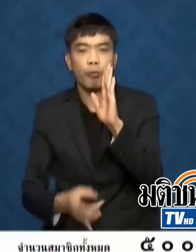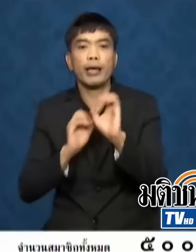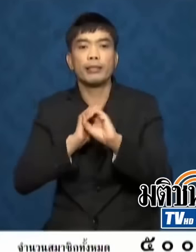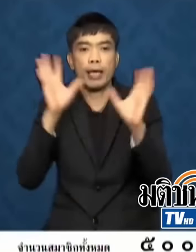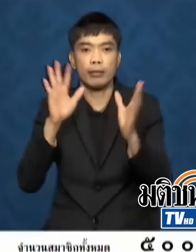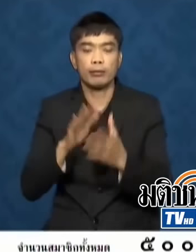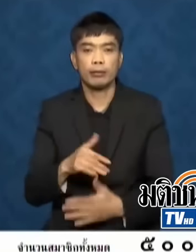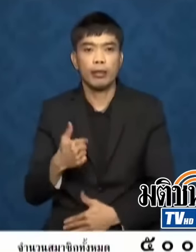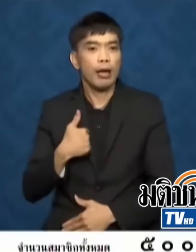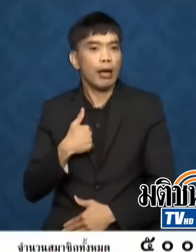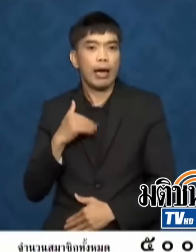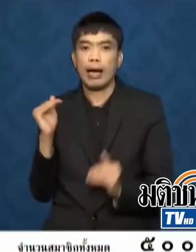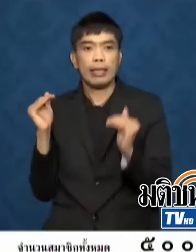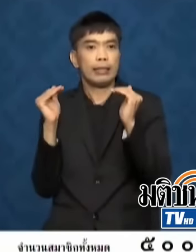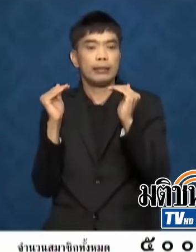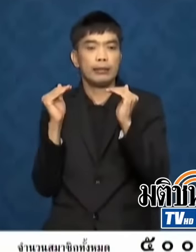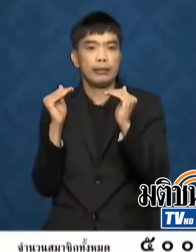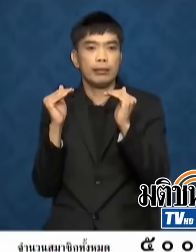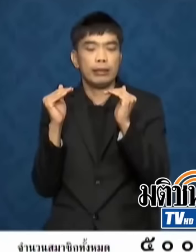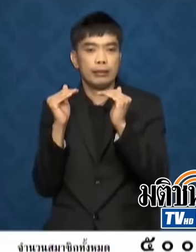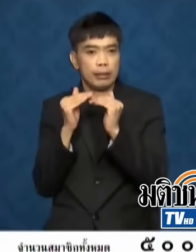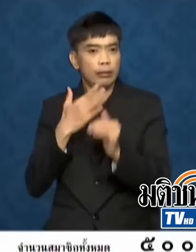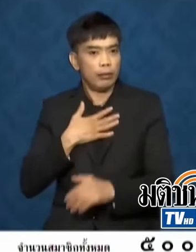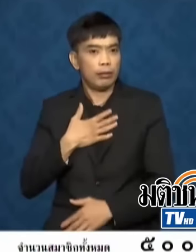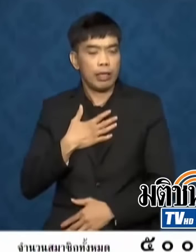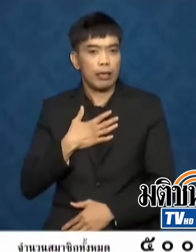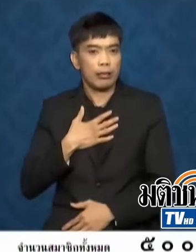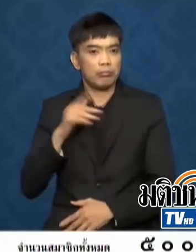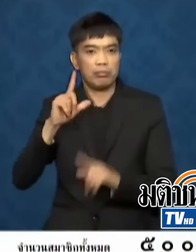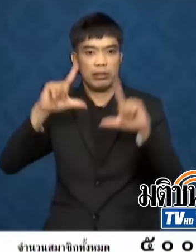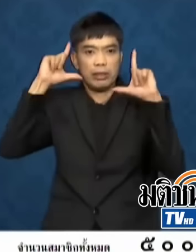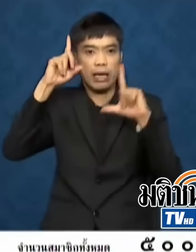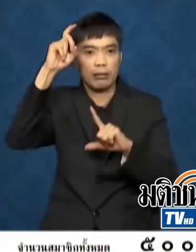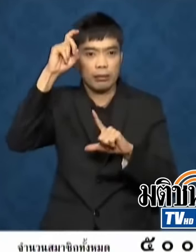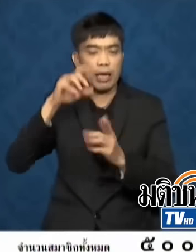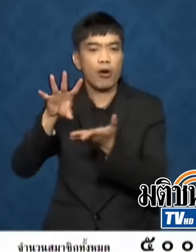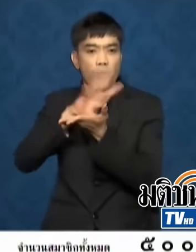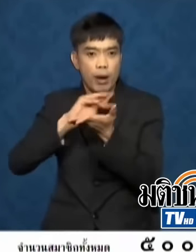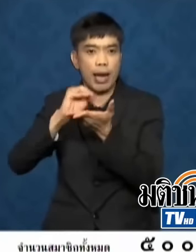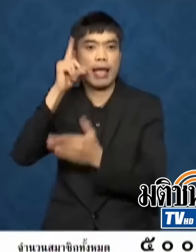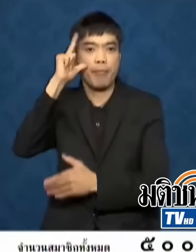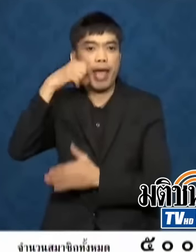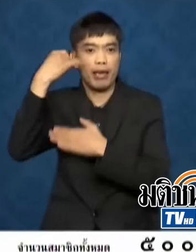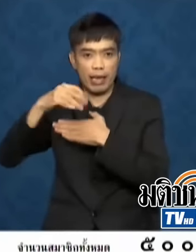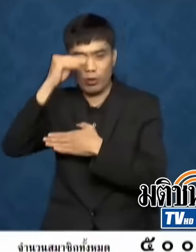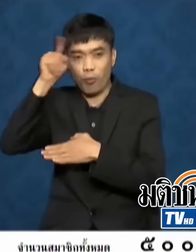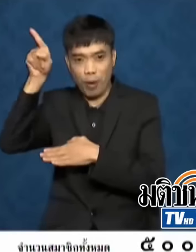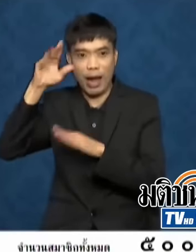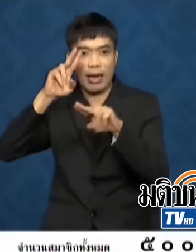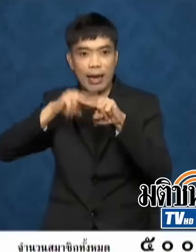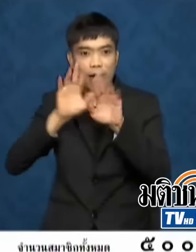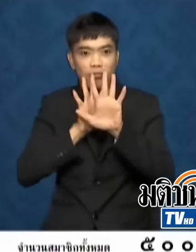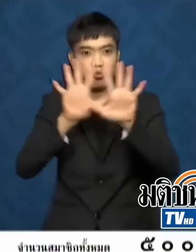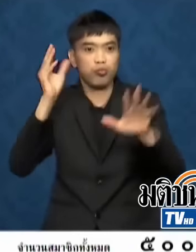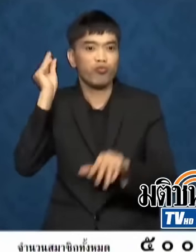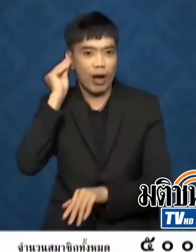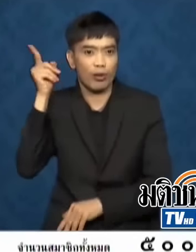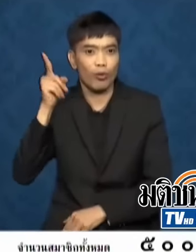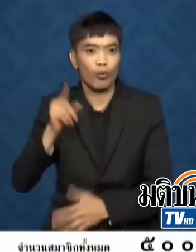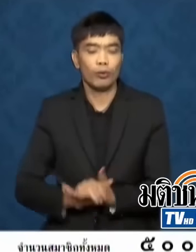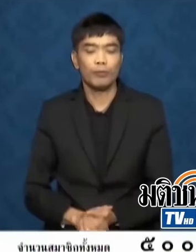ครับผมไม่ยอมให้เสียเกียรติต่อมหาวิทยาลัยที่คุณแม่จบมาแน่นอนครับนักศึกษาฟังอยู่ครับท่านประธานครับผมไม่เคยไปสวเลยนะ